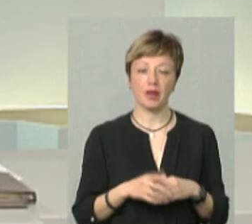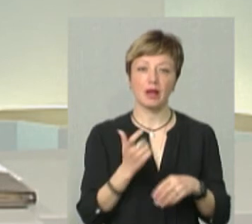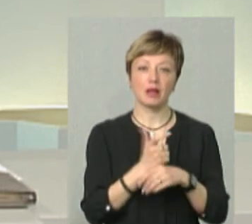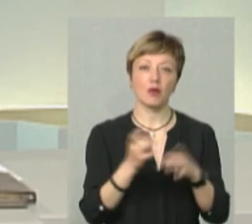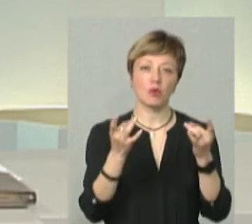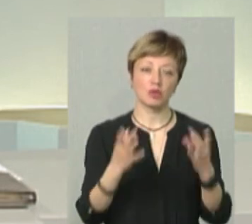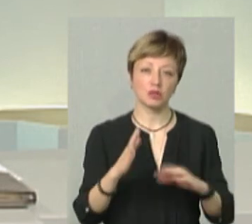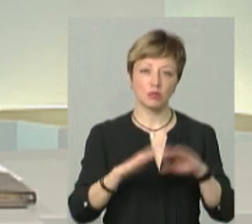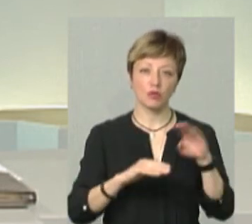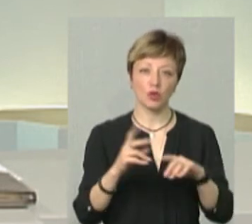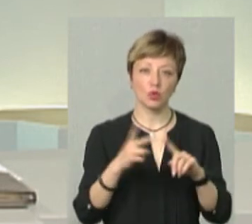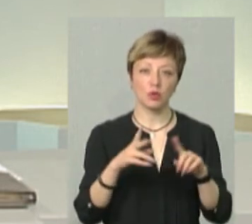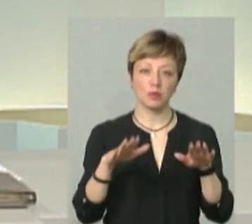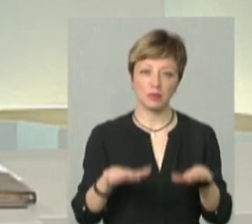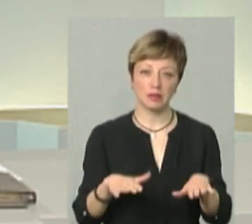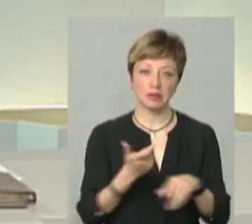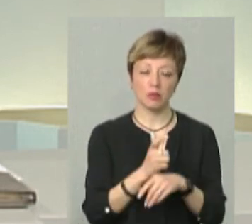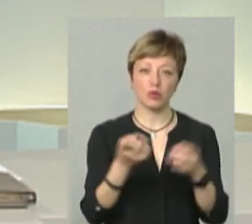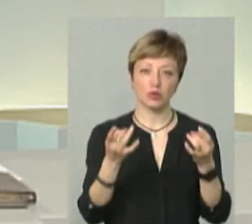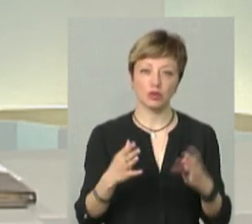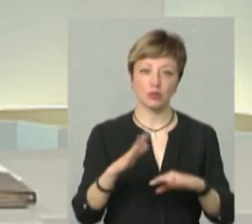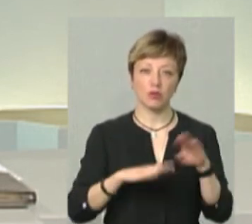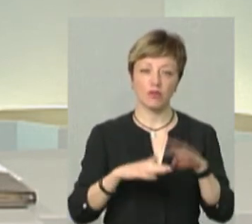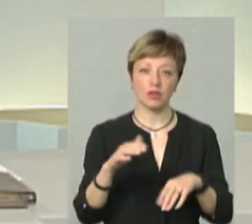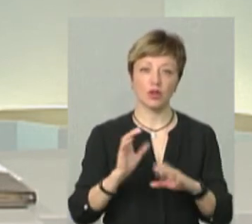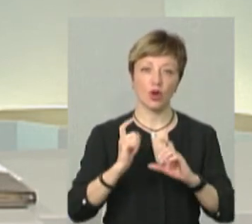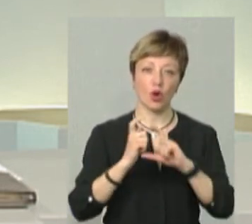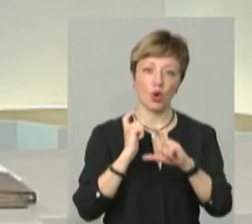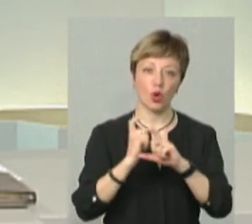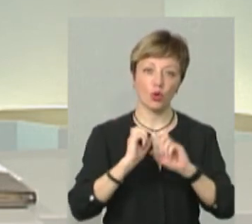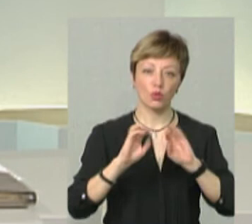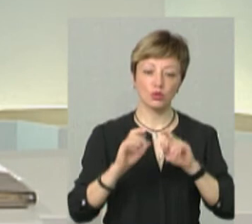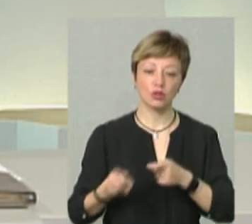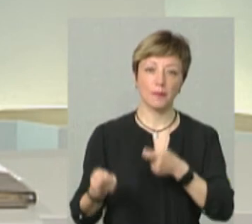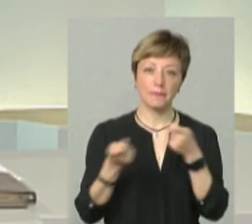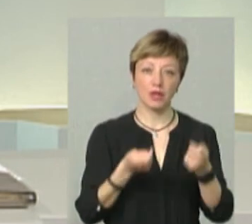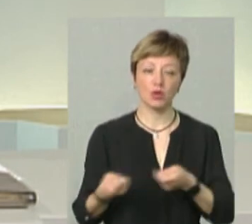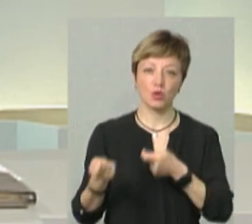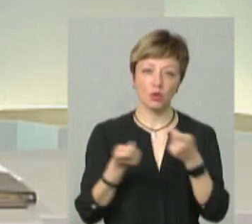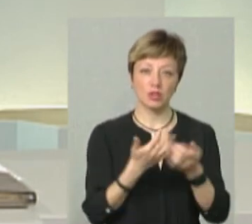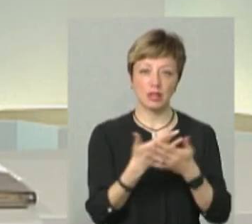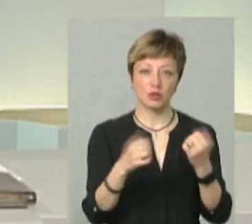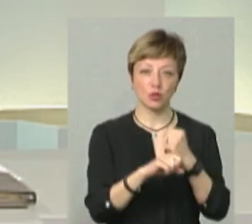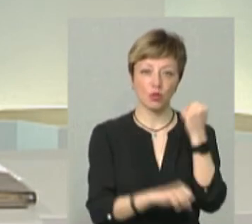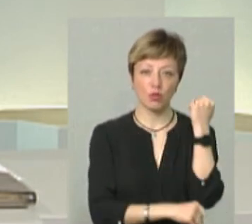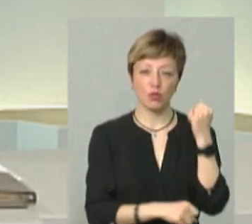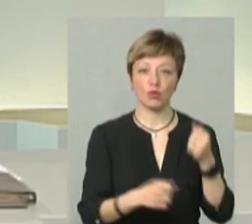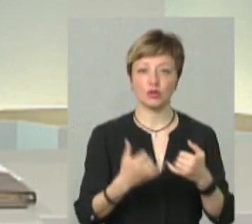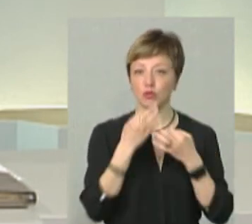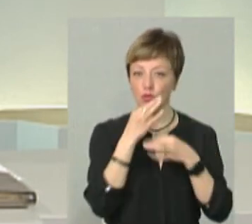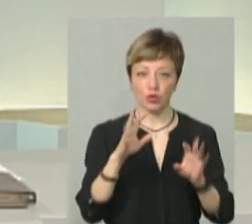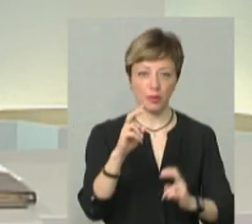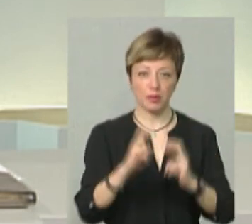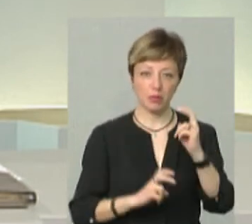найпростіших професій, друге місце найпростіші професії – грузчики, там, підносчики, різноробочі для